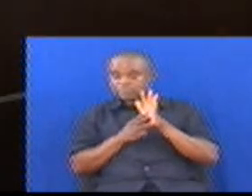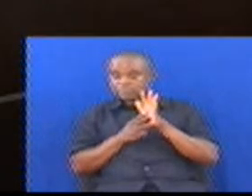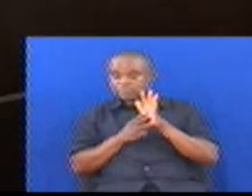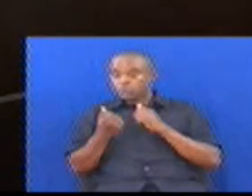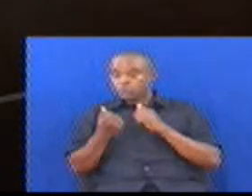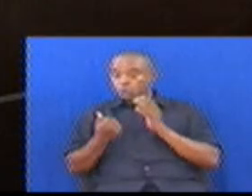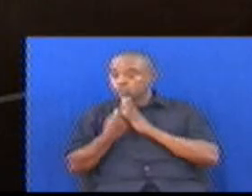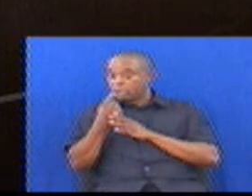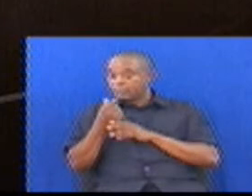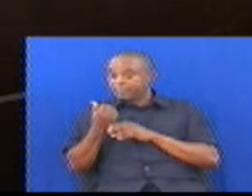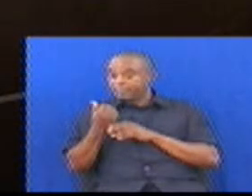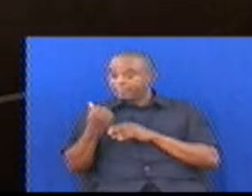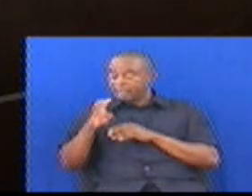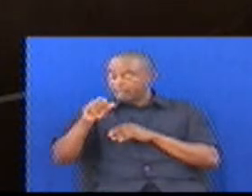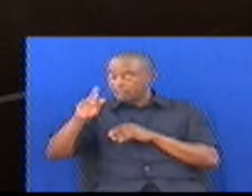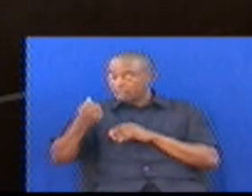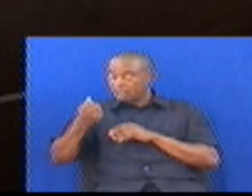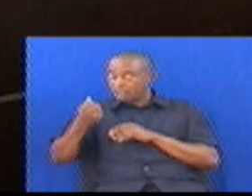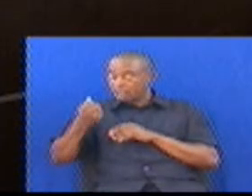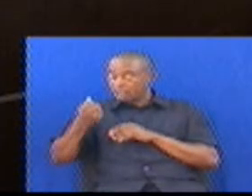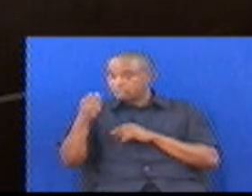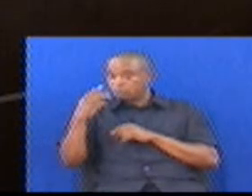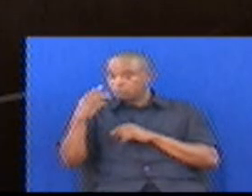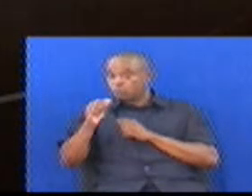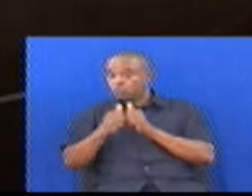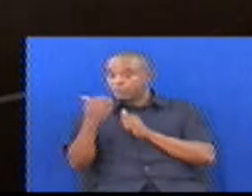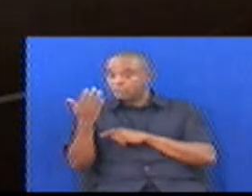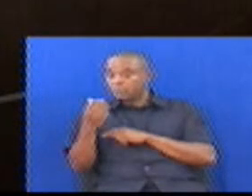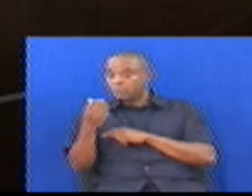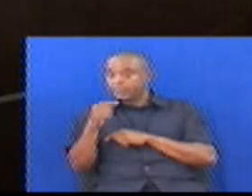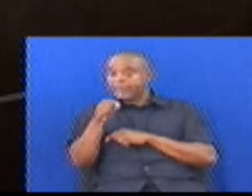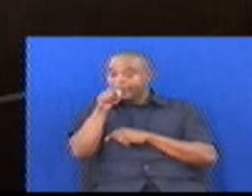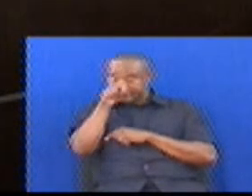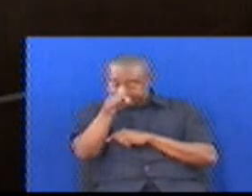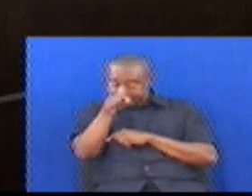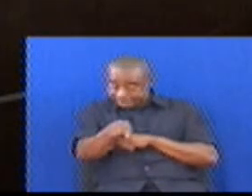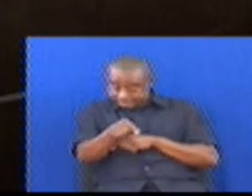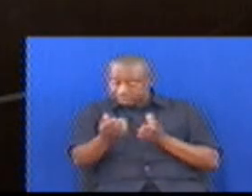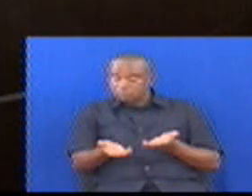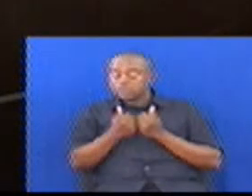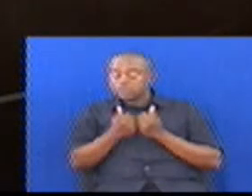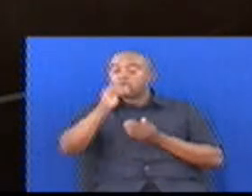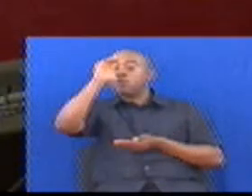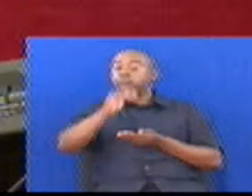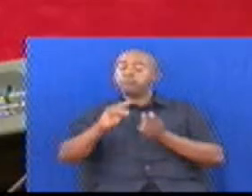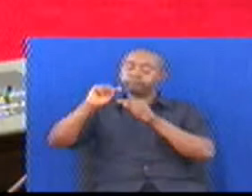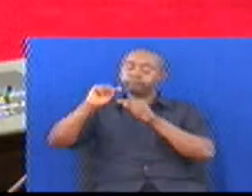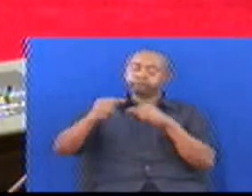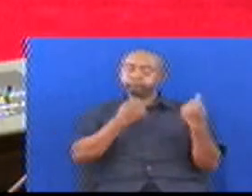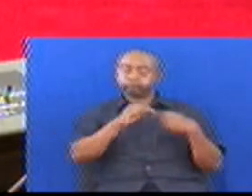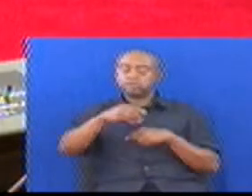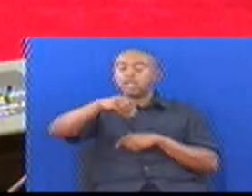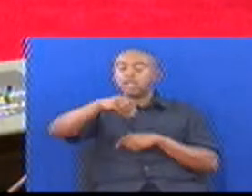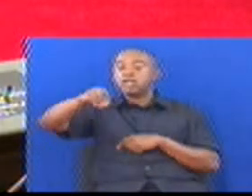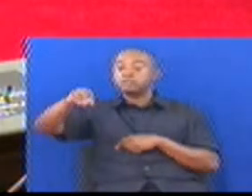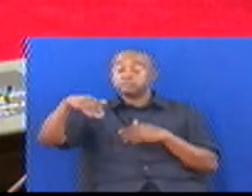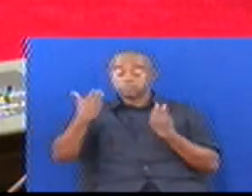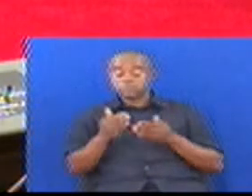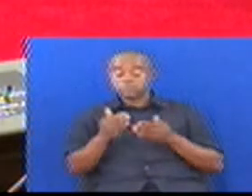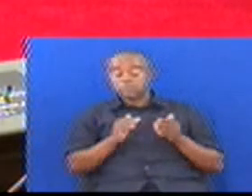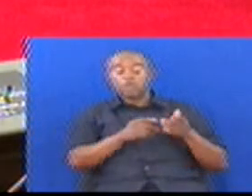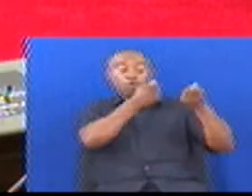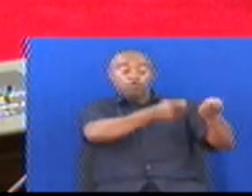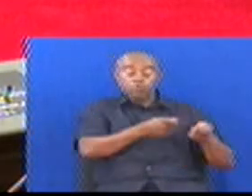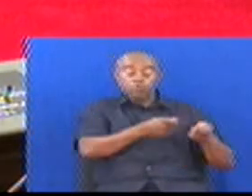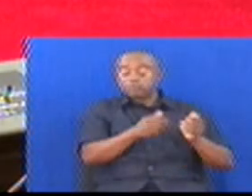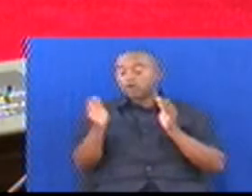milioni 1.4 mwaka 2015. Ongezeko hili limewezesha kupungua kwa migogoro ya ardhi baina ya wafugaji na